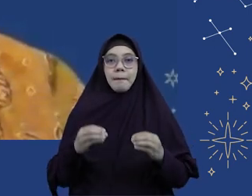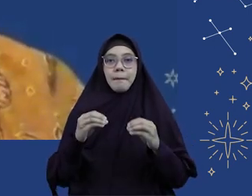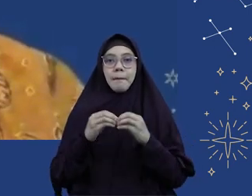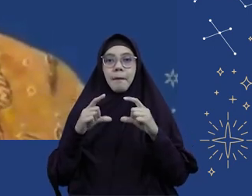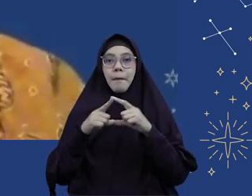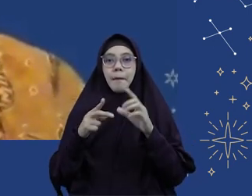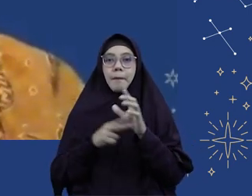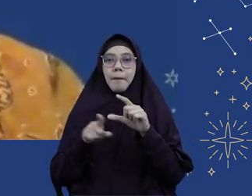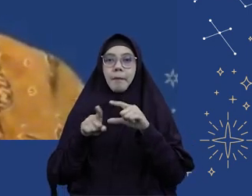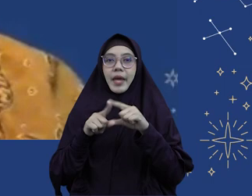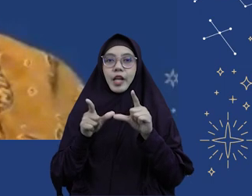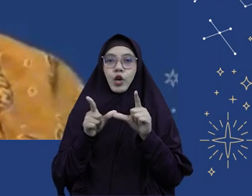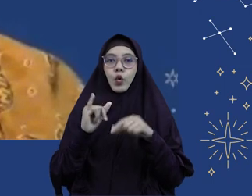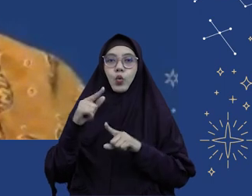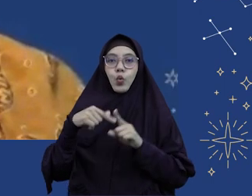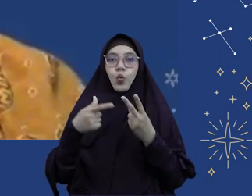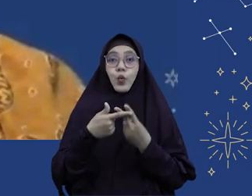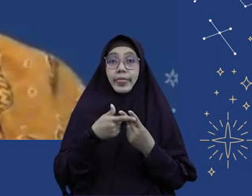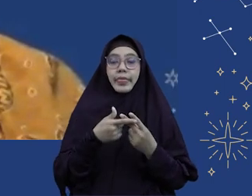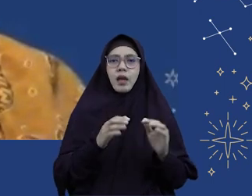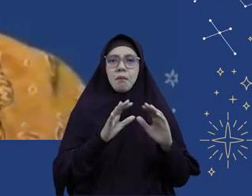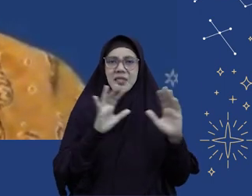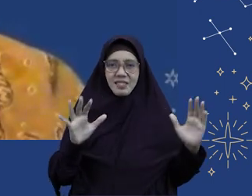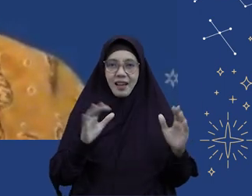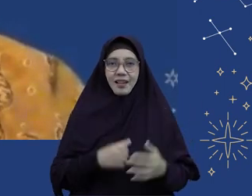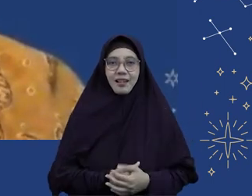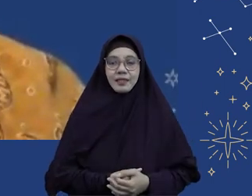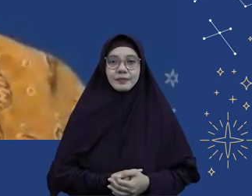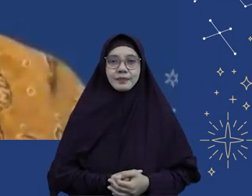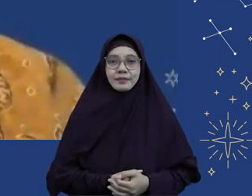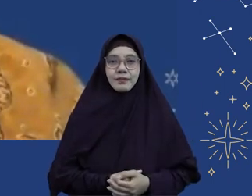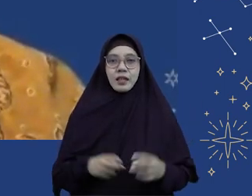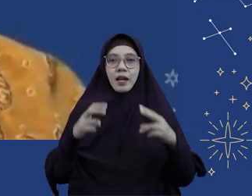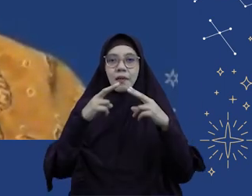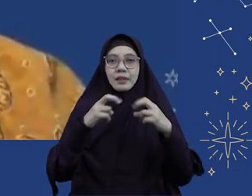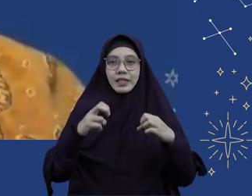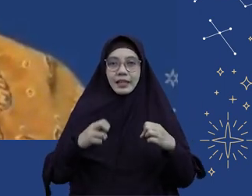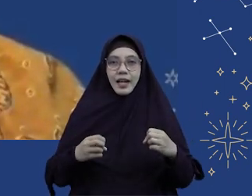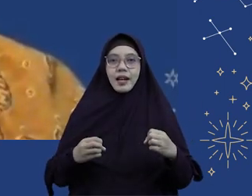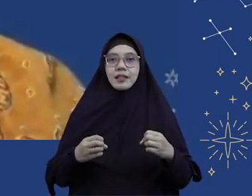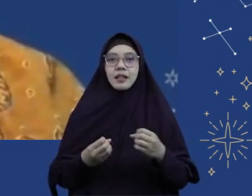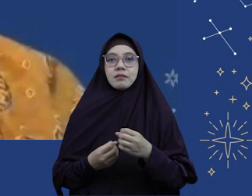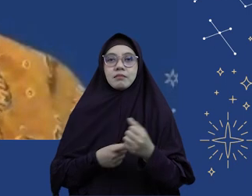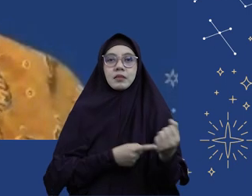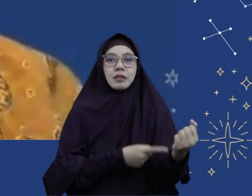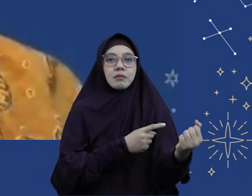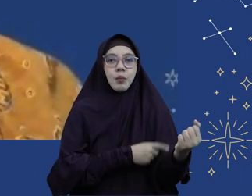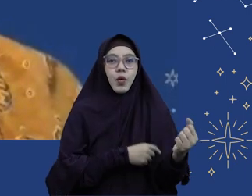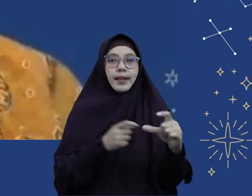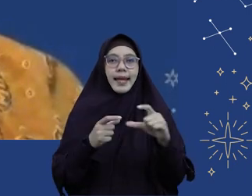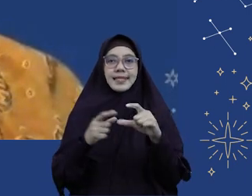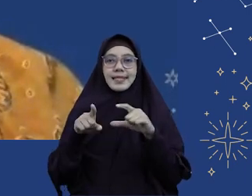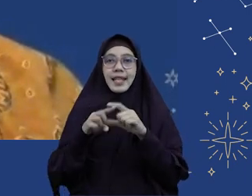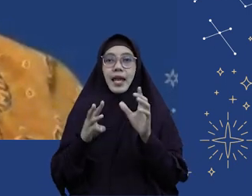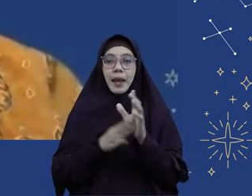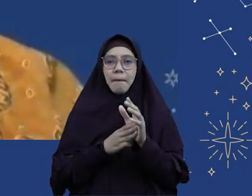Oleh karena itu berbagai riset penelitian dan dan pengembangan sumber daya manusia yang terkait dengan upaya kita